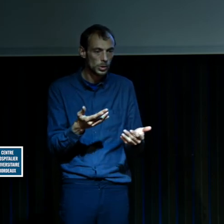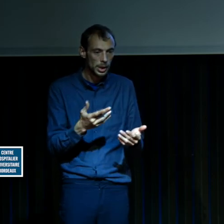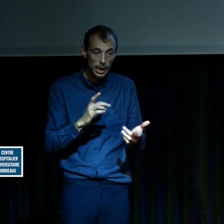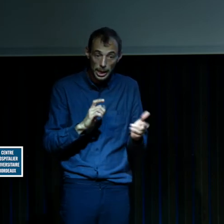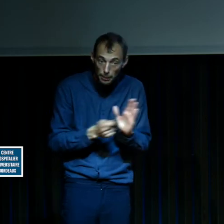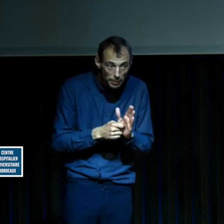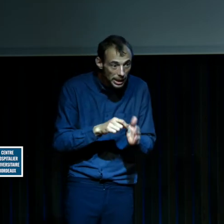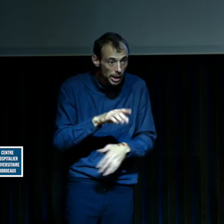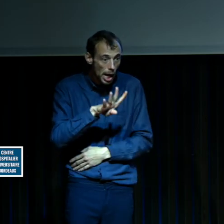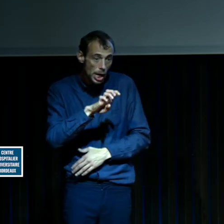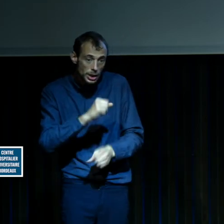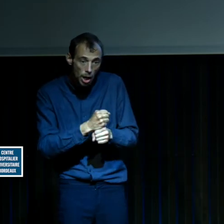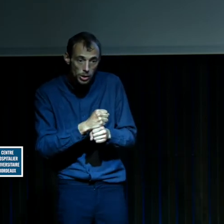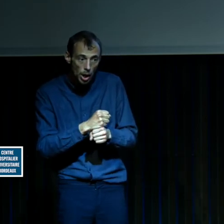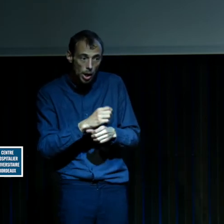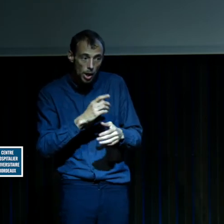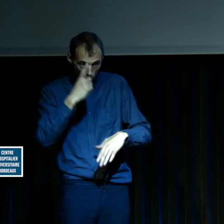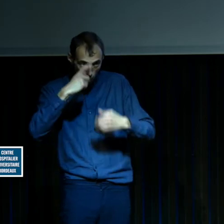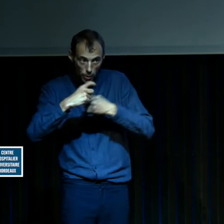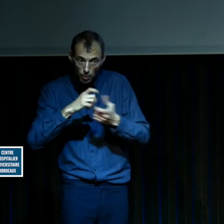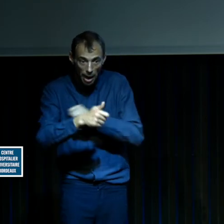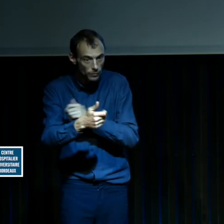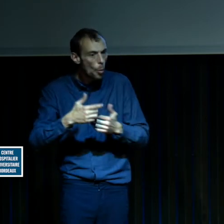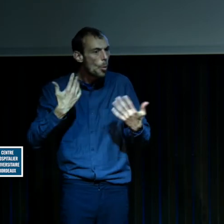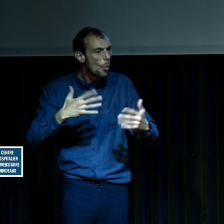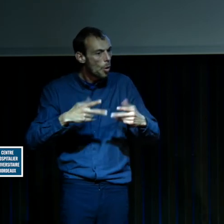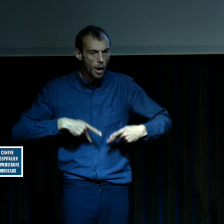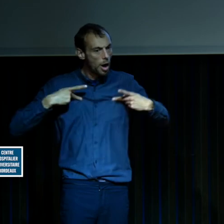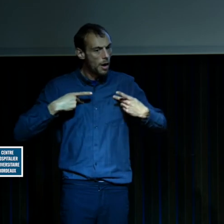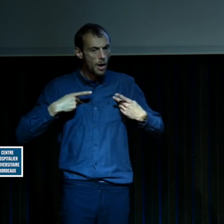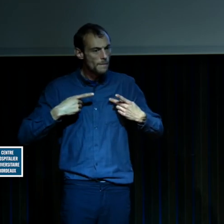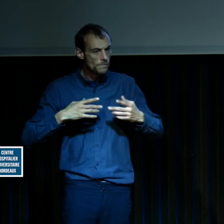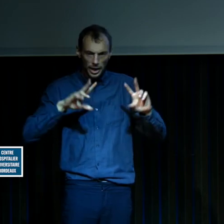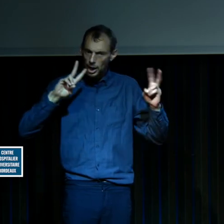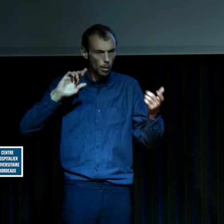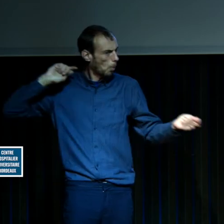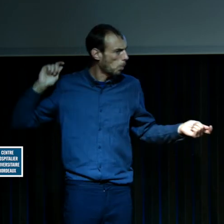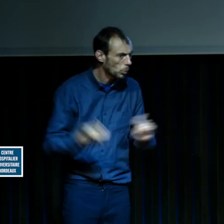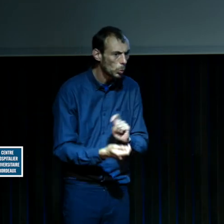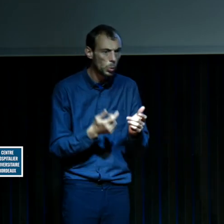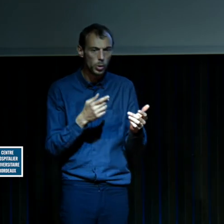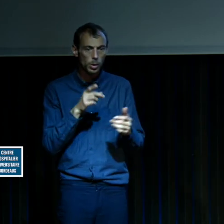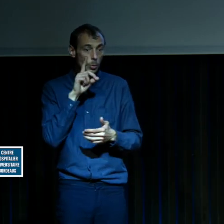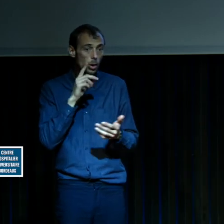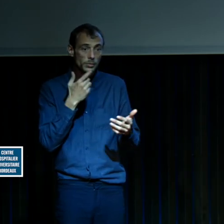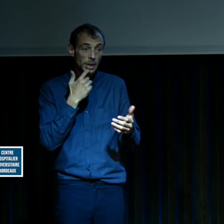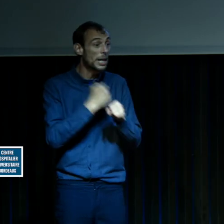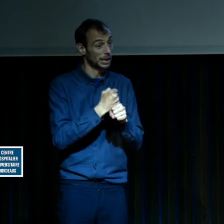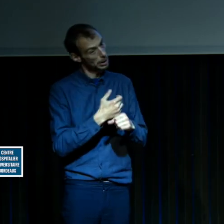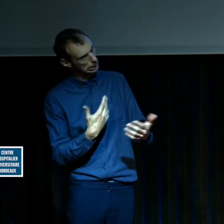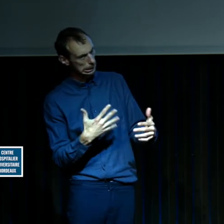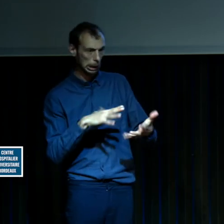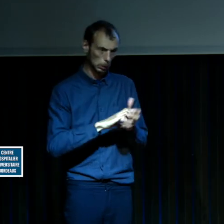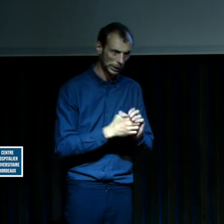peut plus travailler. Si on a des enfants, c'est compliqué. Si on n'en a pas, ça va devenir compliqué. Enfin voilà, et je trouve